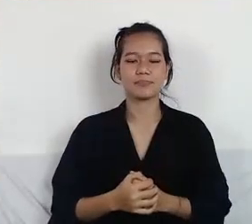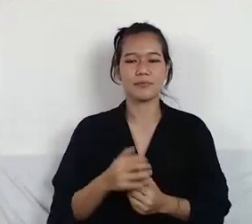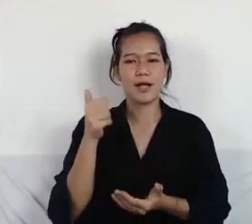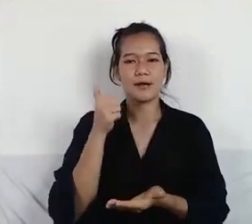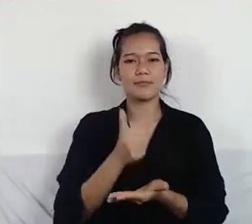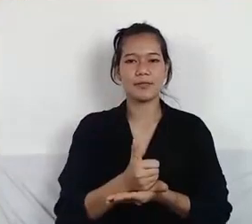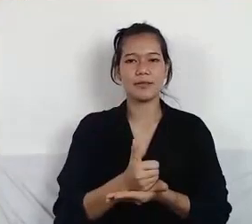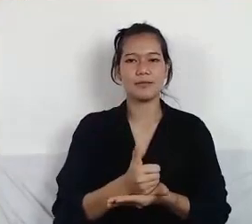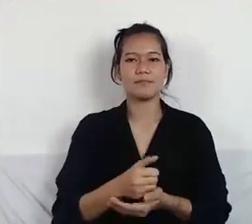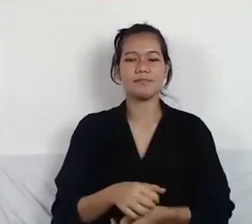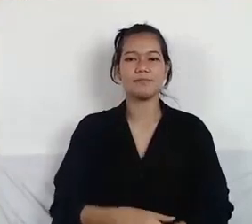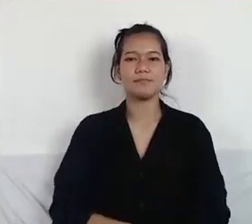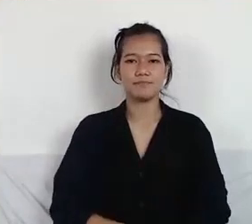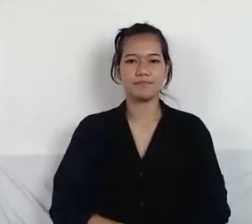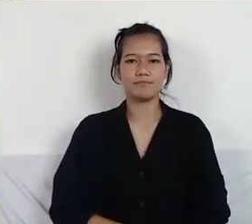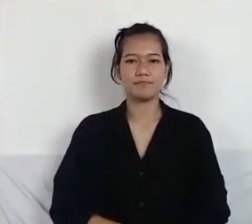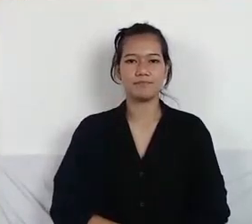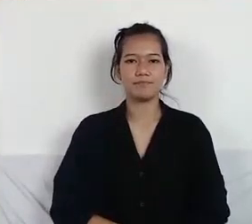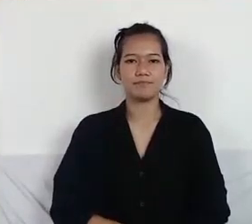Amin.